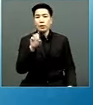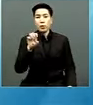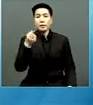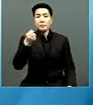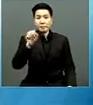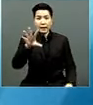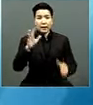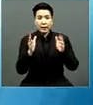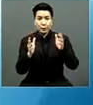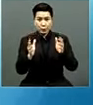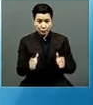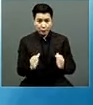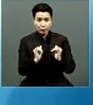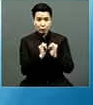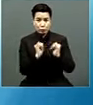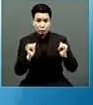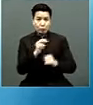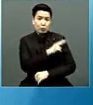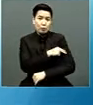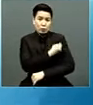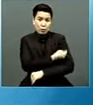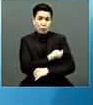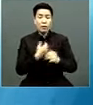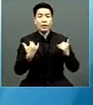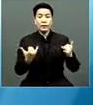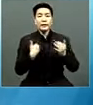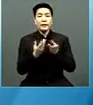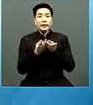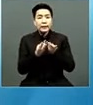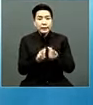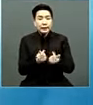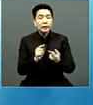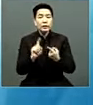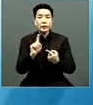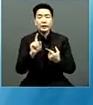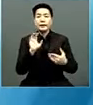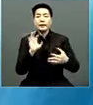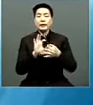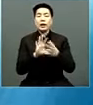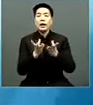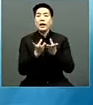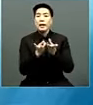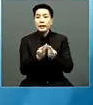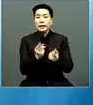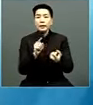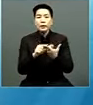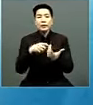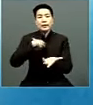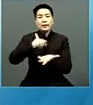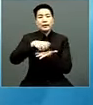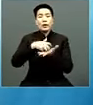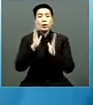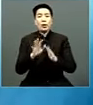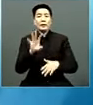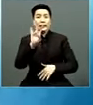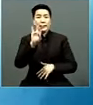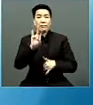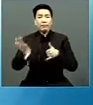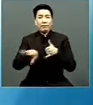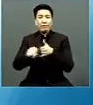นะครับวันนี้ในรายละเอียดของผู้ที่ไปรายงาน7รายนี้